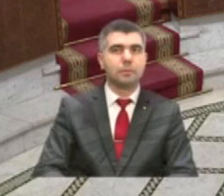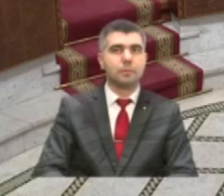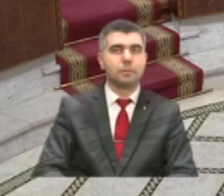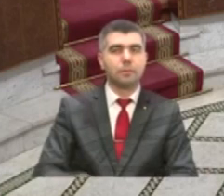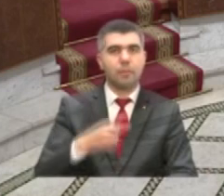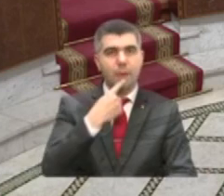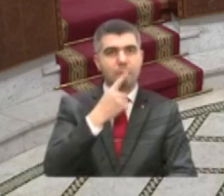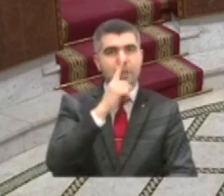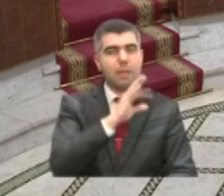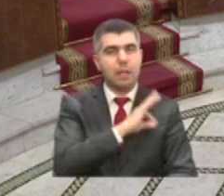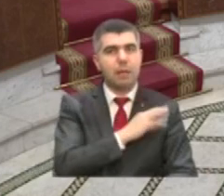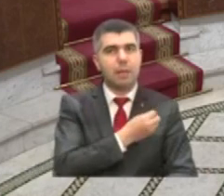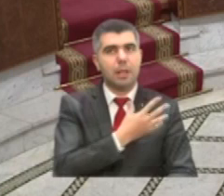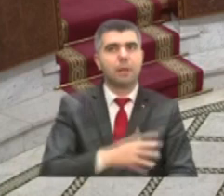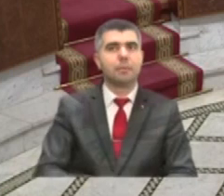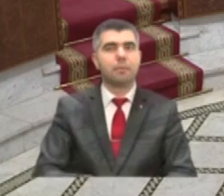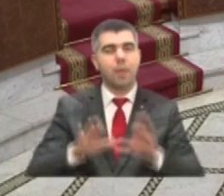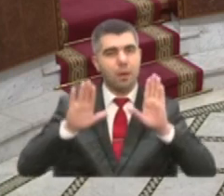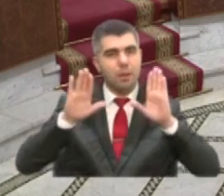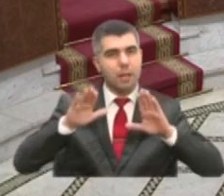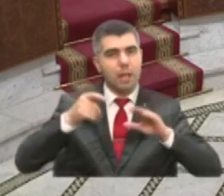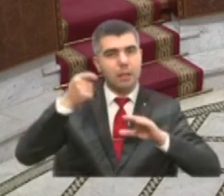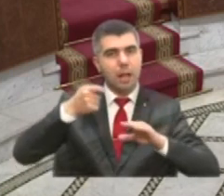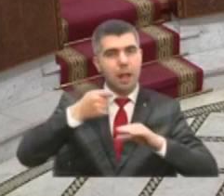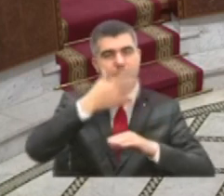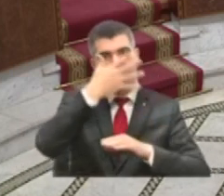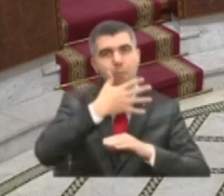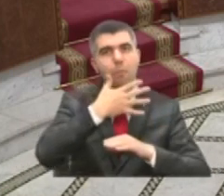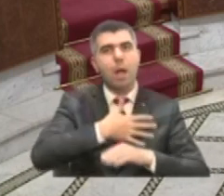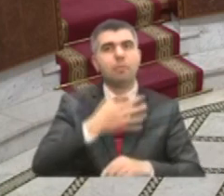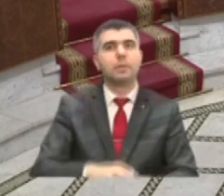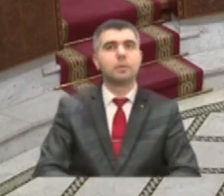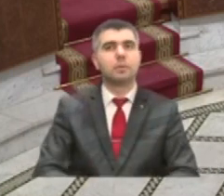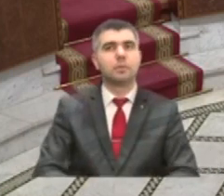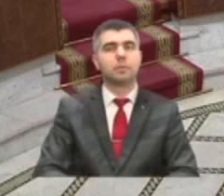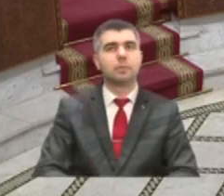بسم الله الرحمن الرحيم، والصلاة والسلام على أشرف المرسلين.